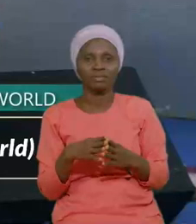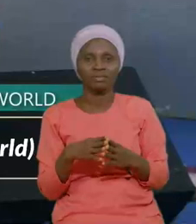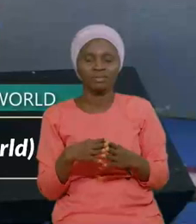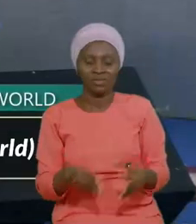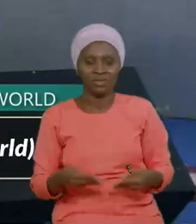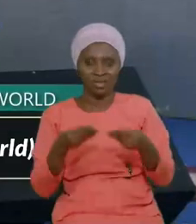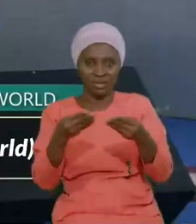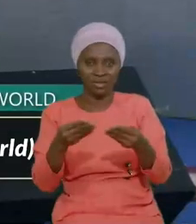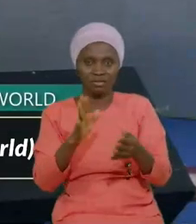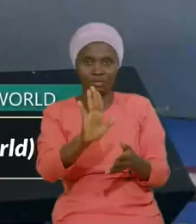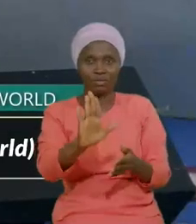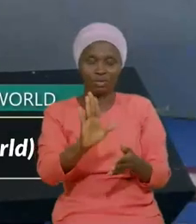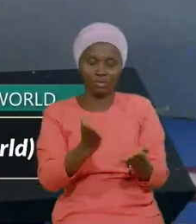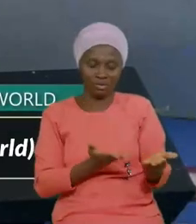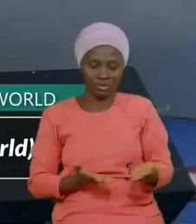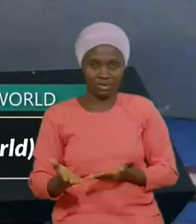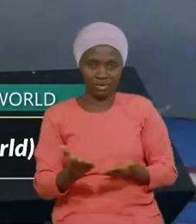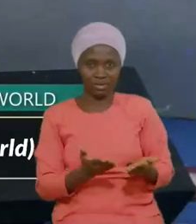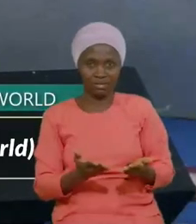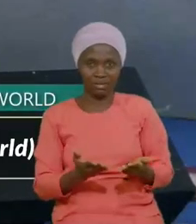Donne ta personnalité au Saint-Esprit.